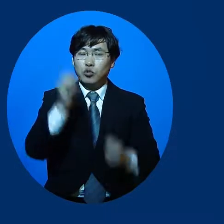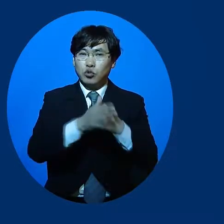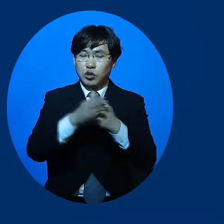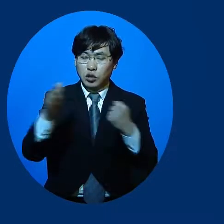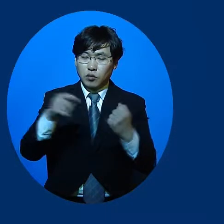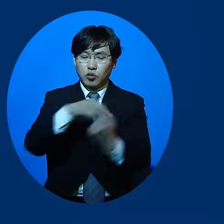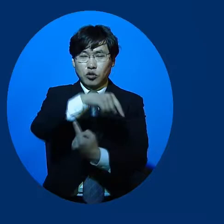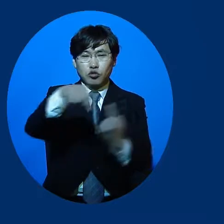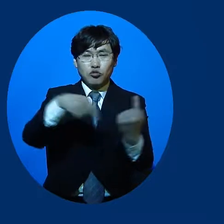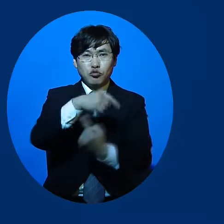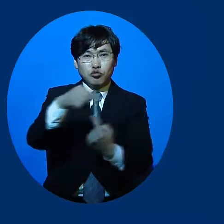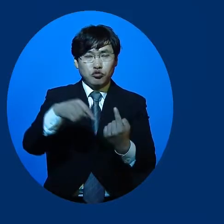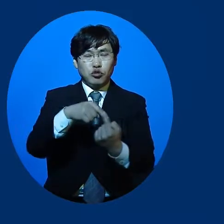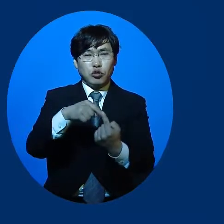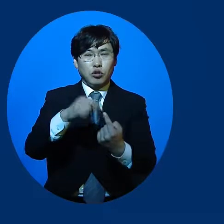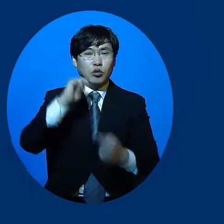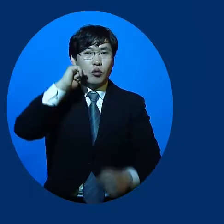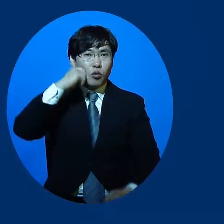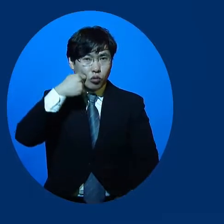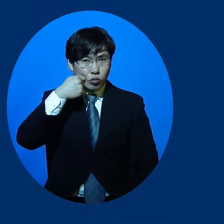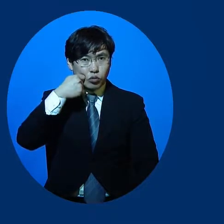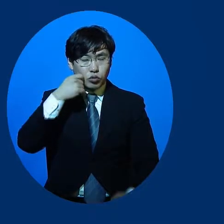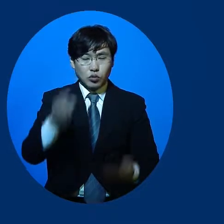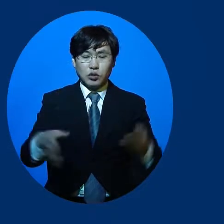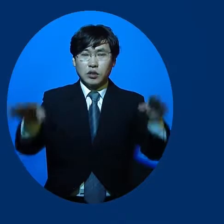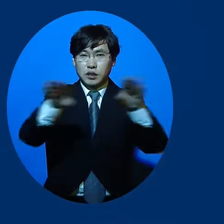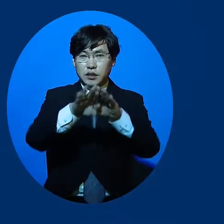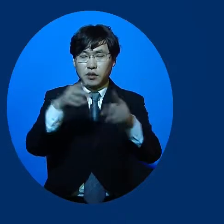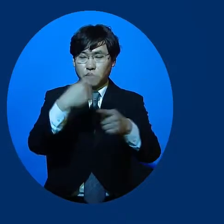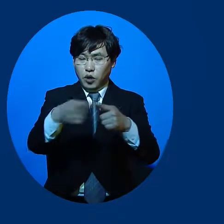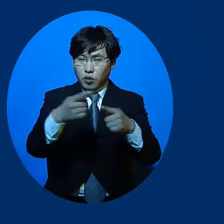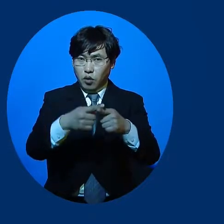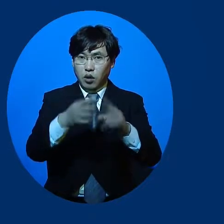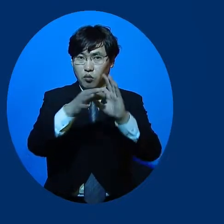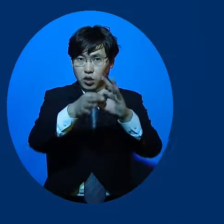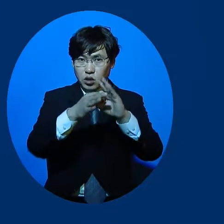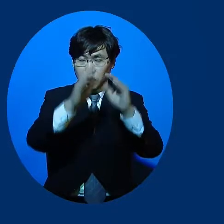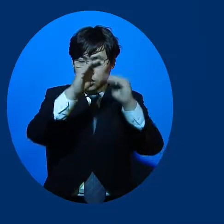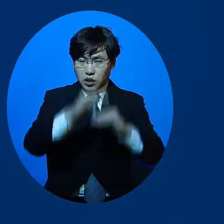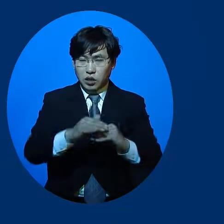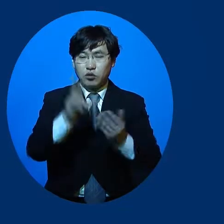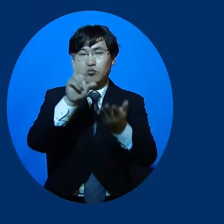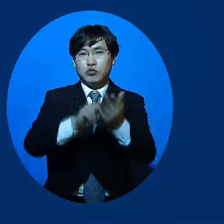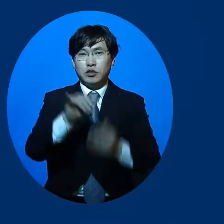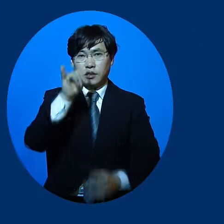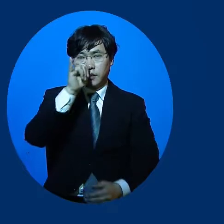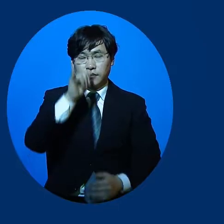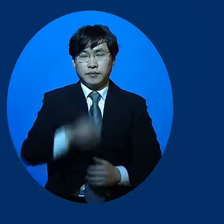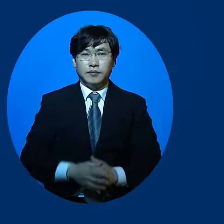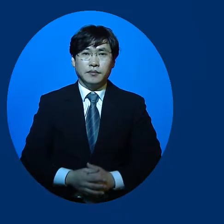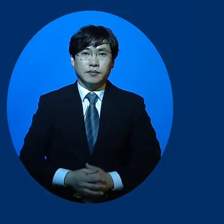있습니다. 뿐만 아니라 시설 운영의 평가 시스템에도 문제점이